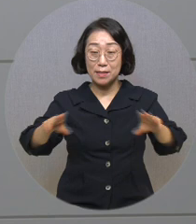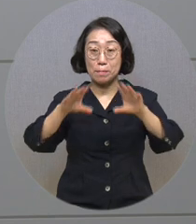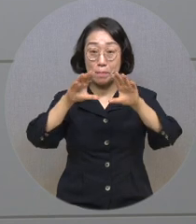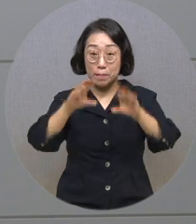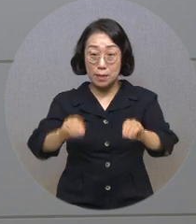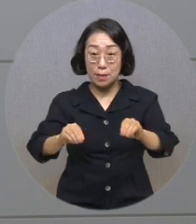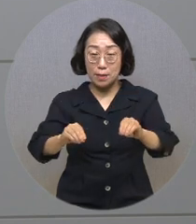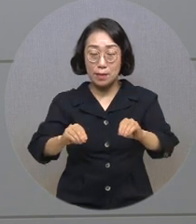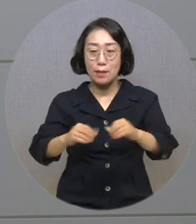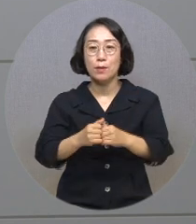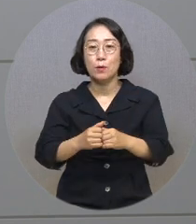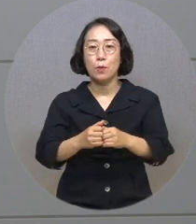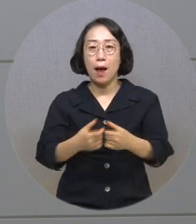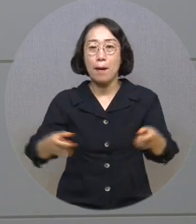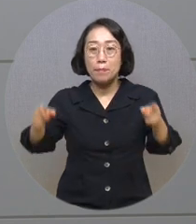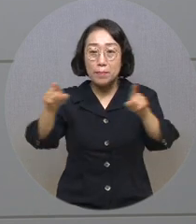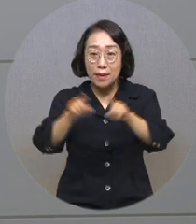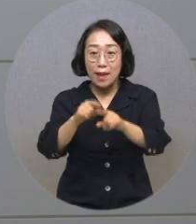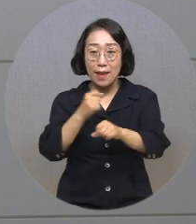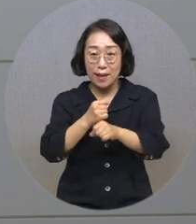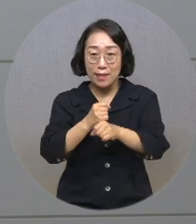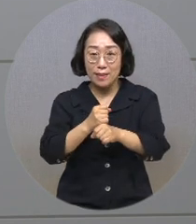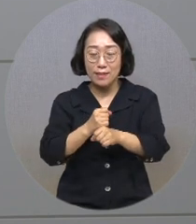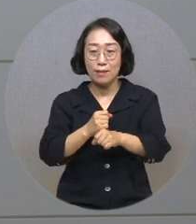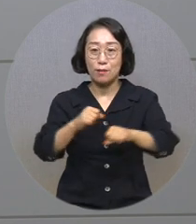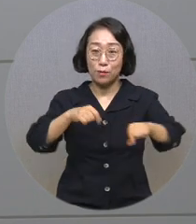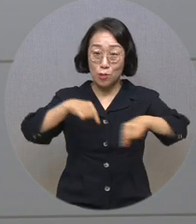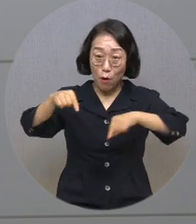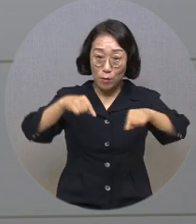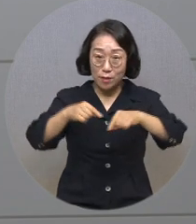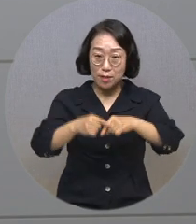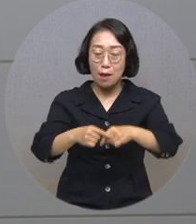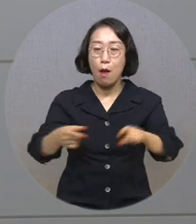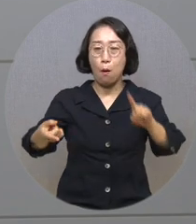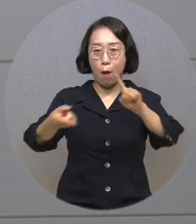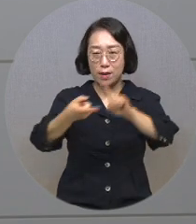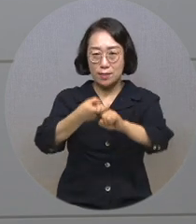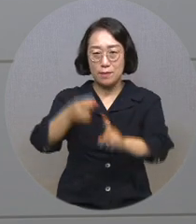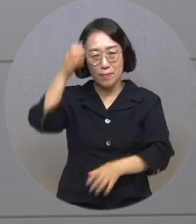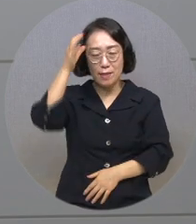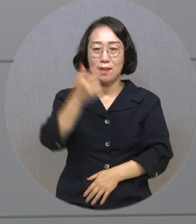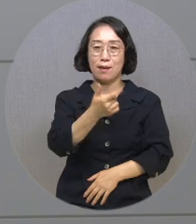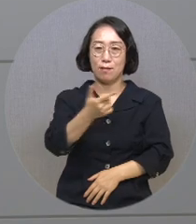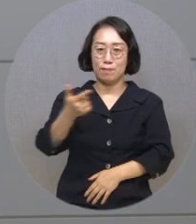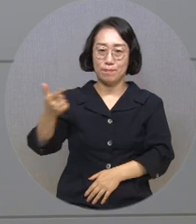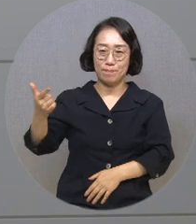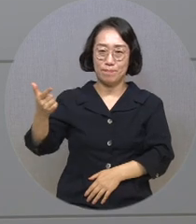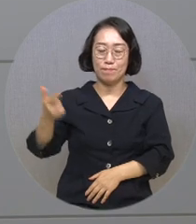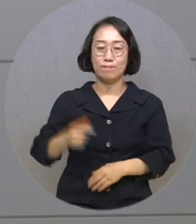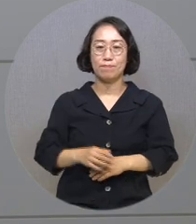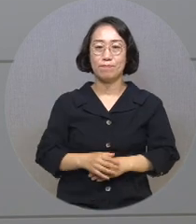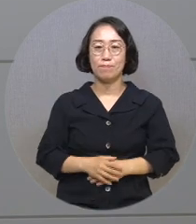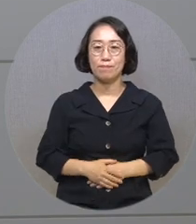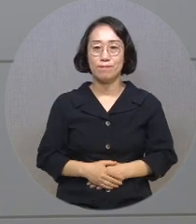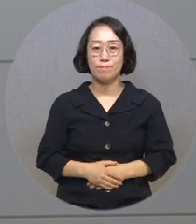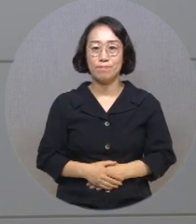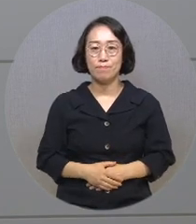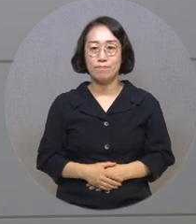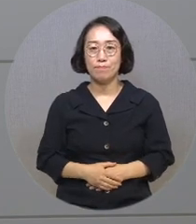시민과 함께하는 시정 행보에 시민들의 관심과 기대가 모아지고 있습니다. 복지TV